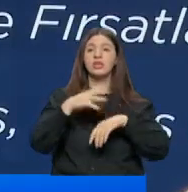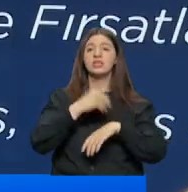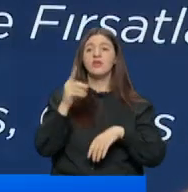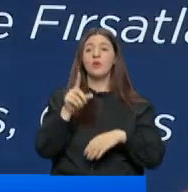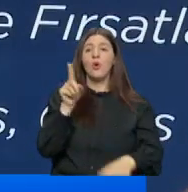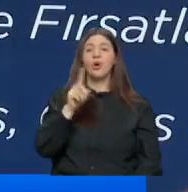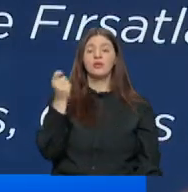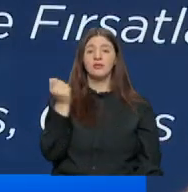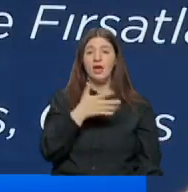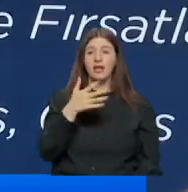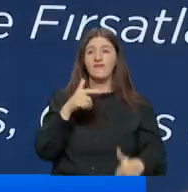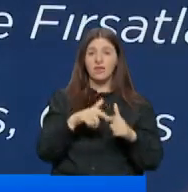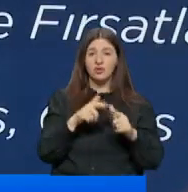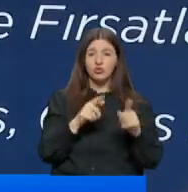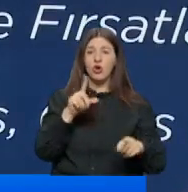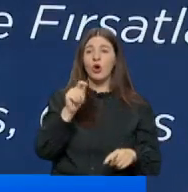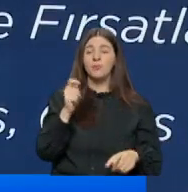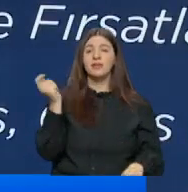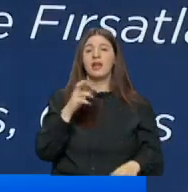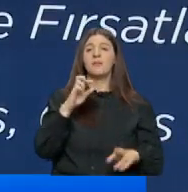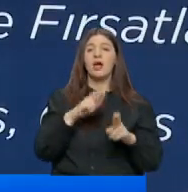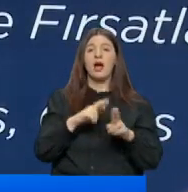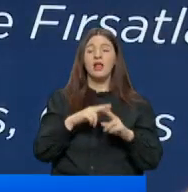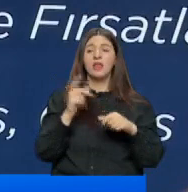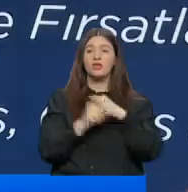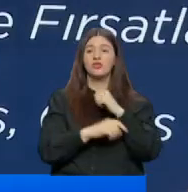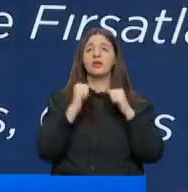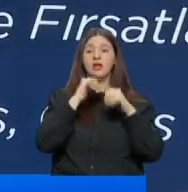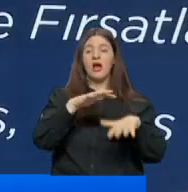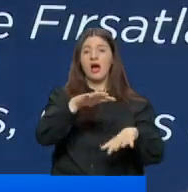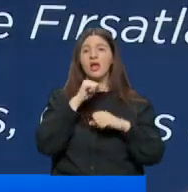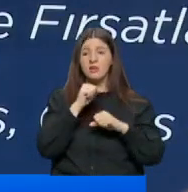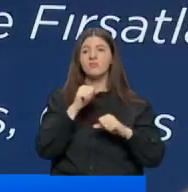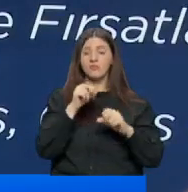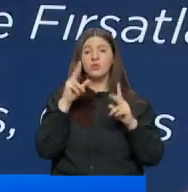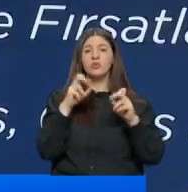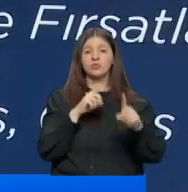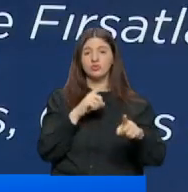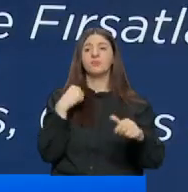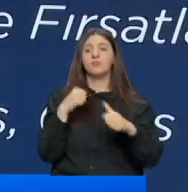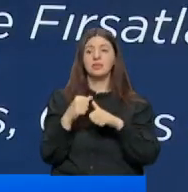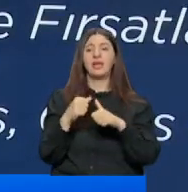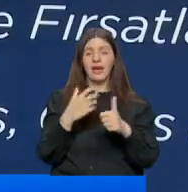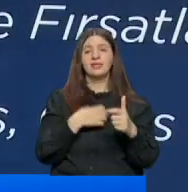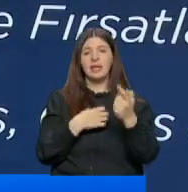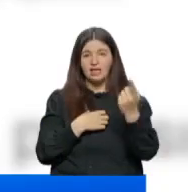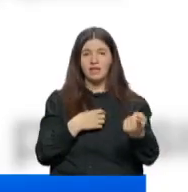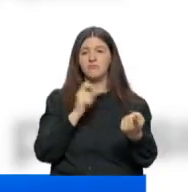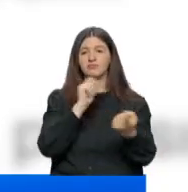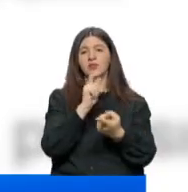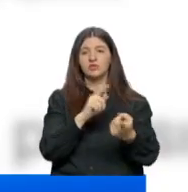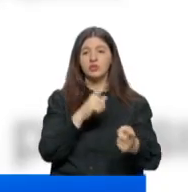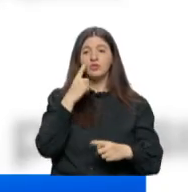ise 10 FETÖ'cü, 11 PKK'lı teröristin iadesi hususunu yeniden kendilerini